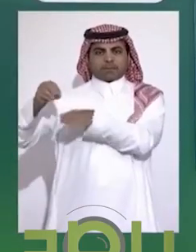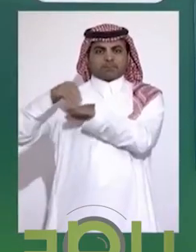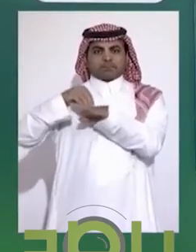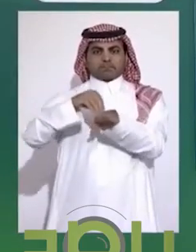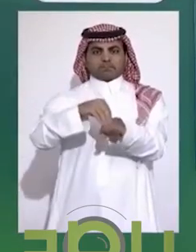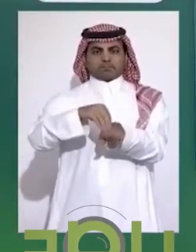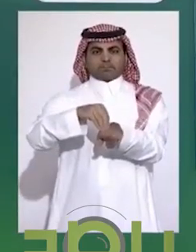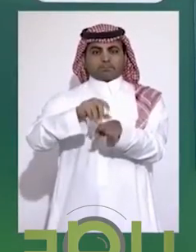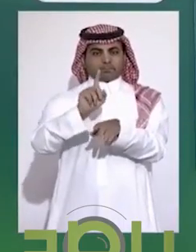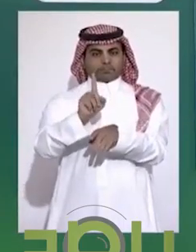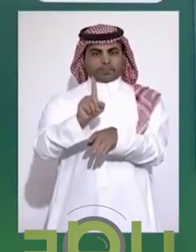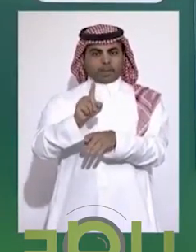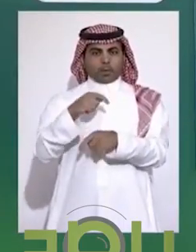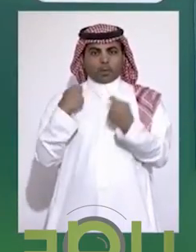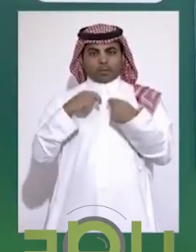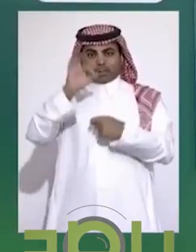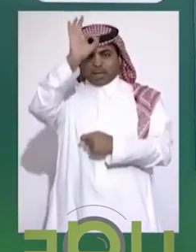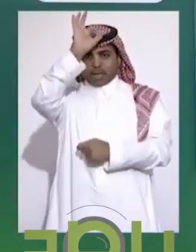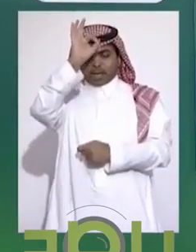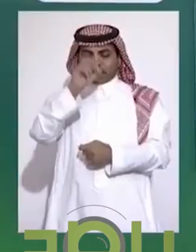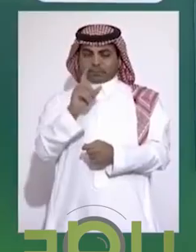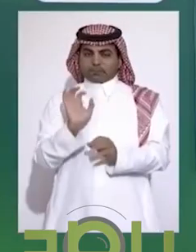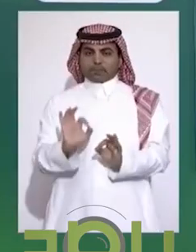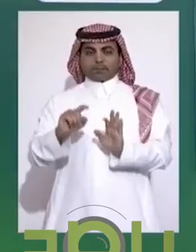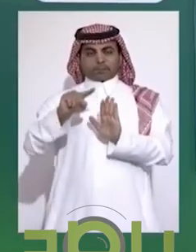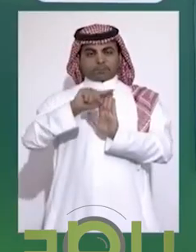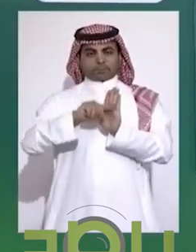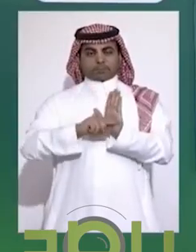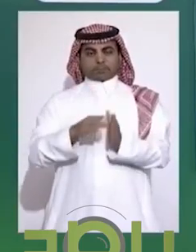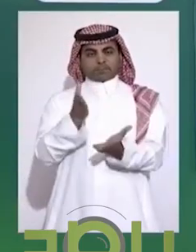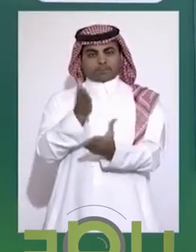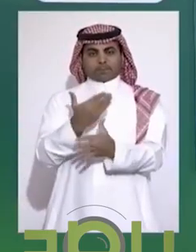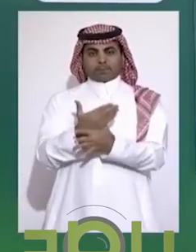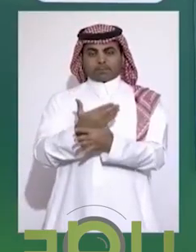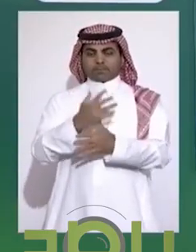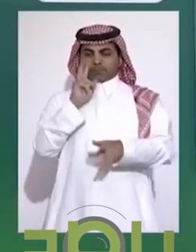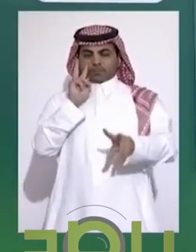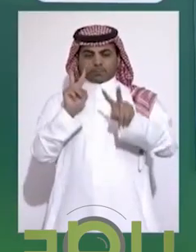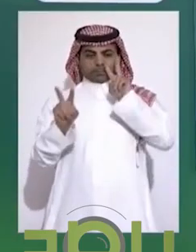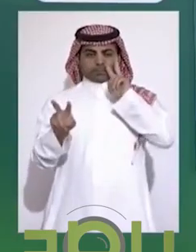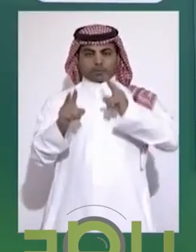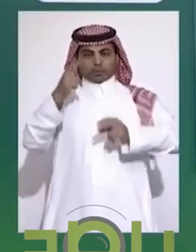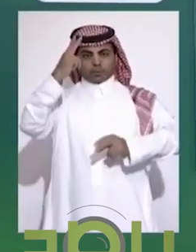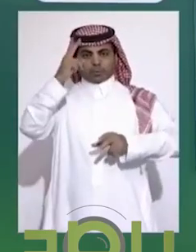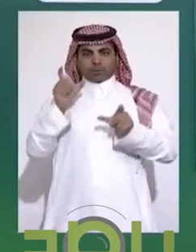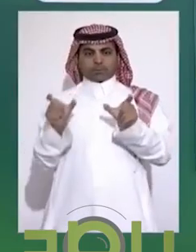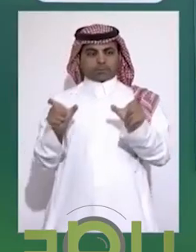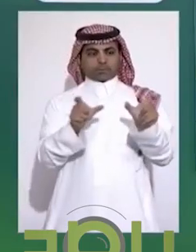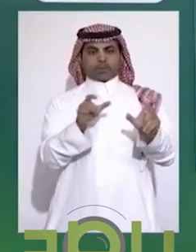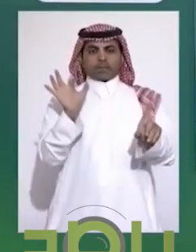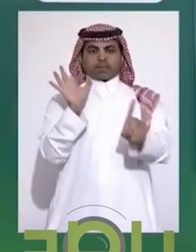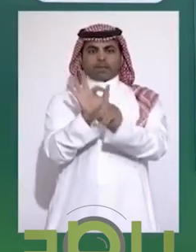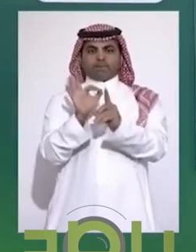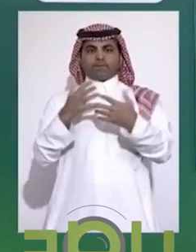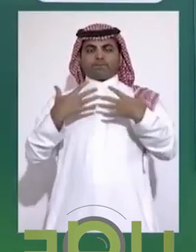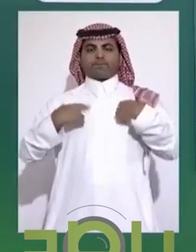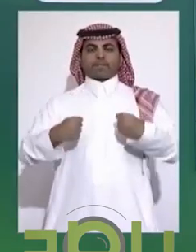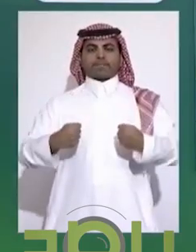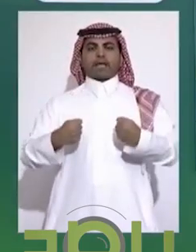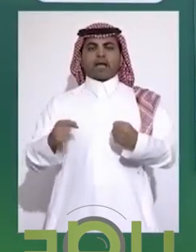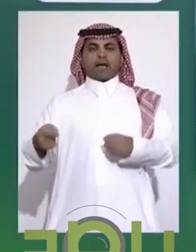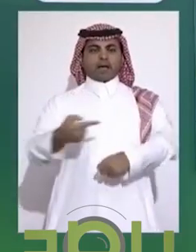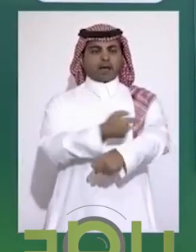وتؤكد الوزارة أن هذه الإجراءات تم اتخاذها في إطار الجهود التي تبذلها المملكة للحفاظ على الصحة